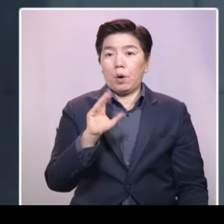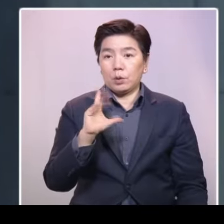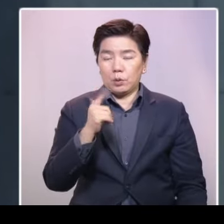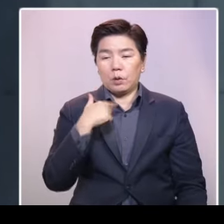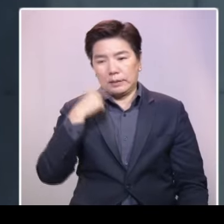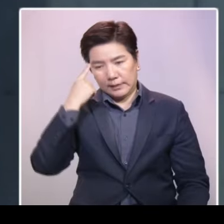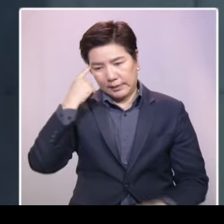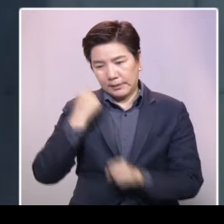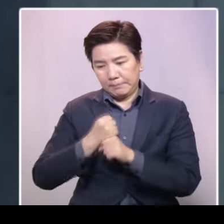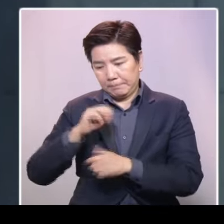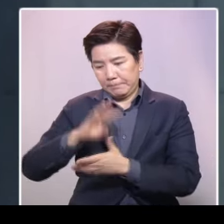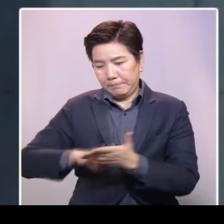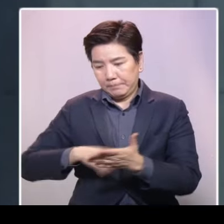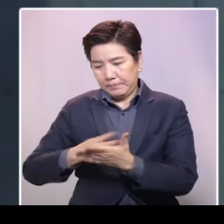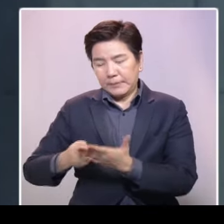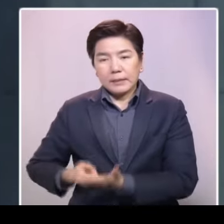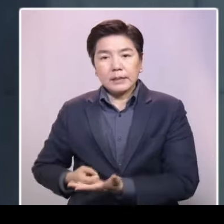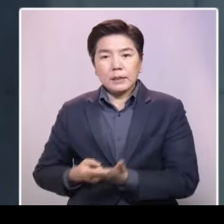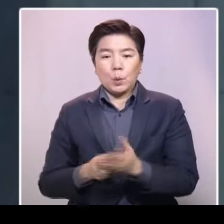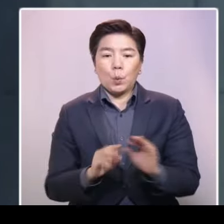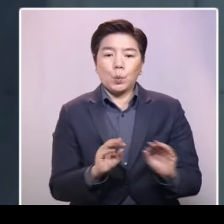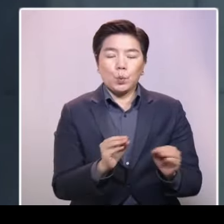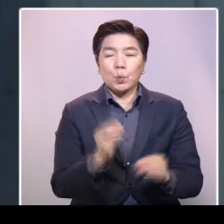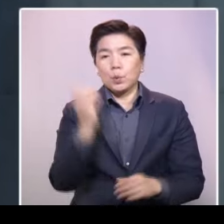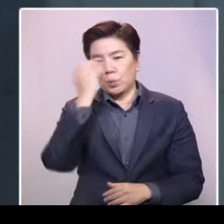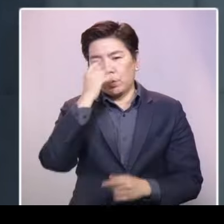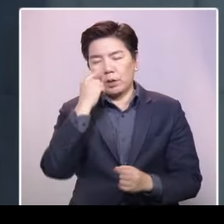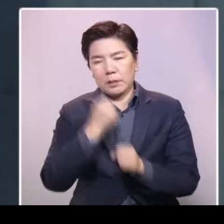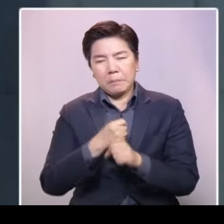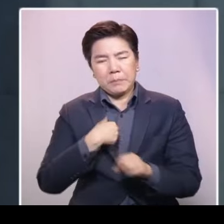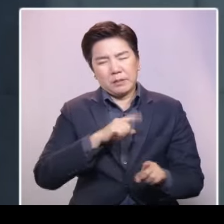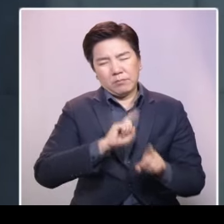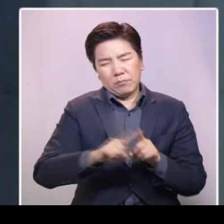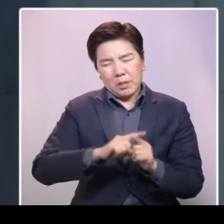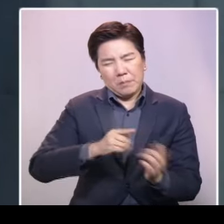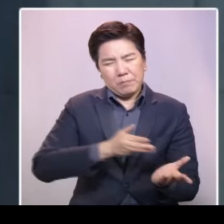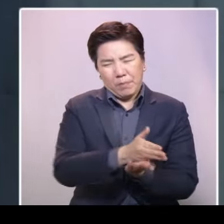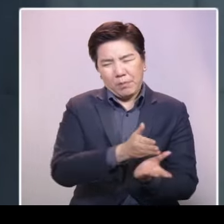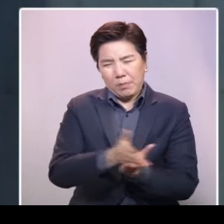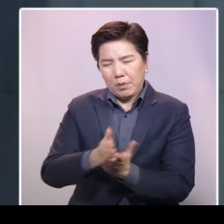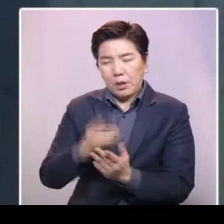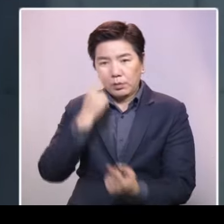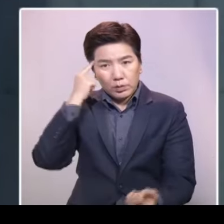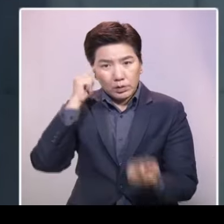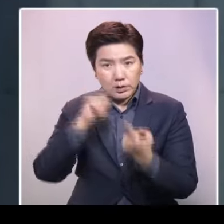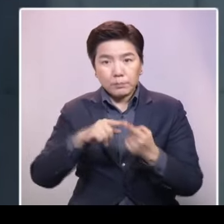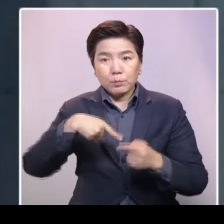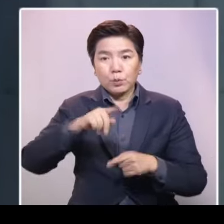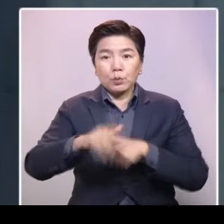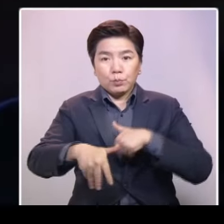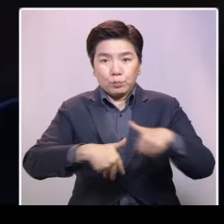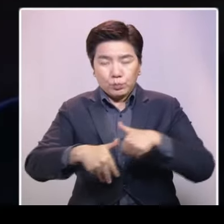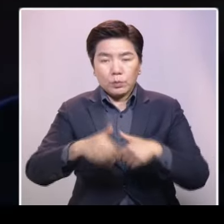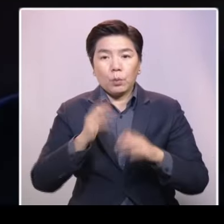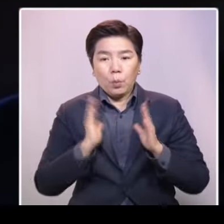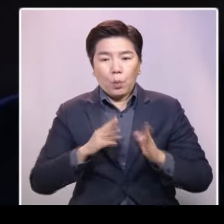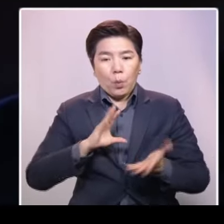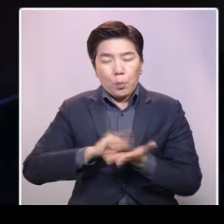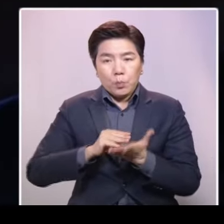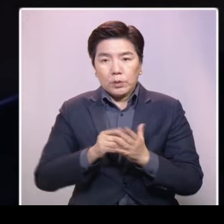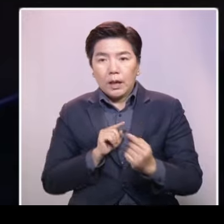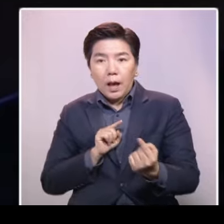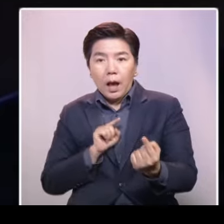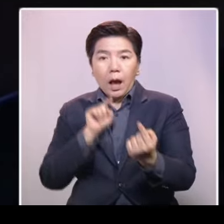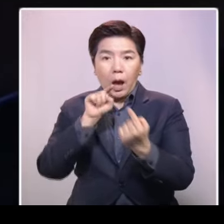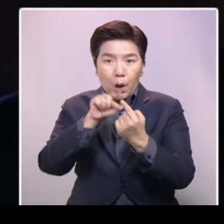แผนงานนำเสนอเนื้อหารายการวิทยุและโทรทัศน์ให้มีความหลากหลายและมีประโยชน์กับผู้ชมค่ะส่งเสริมการเข้าถึงข้อมูลอย่าง